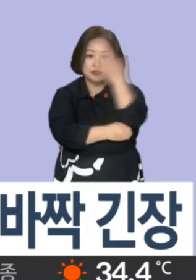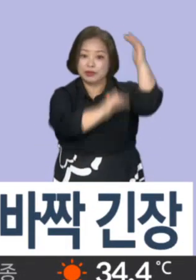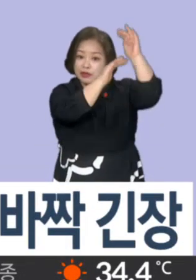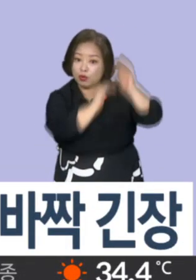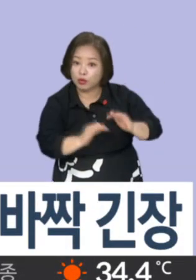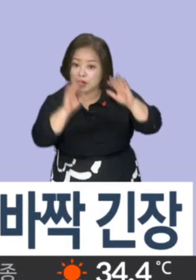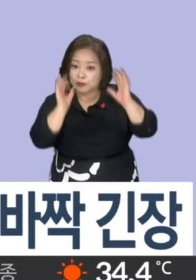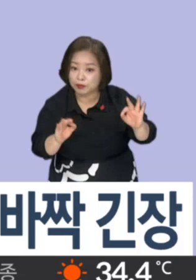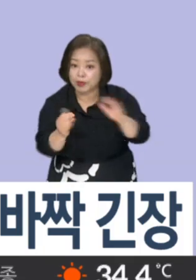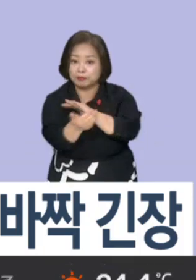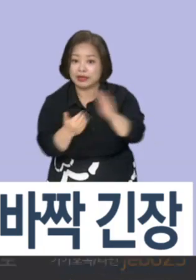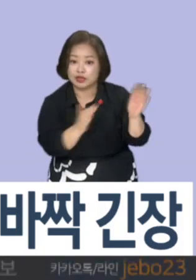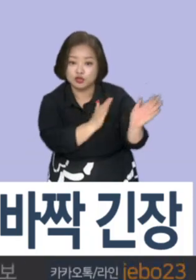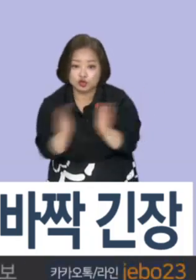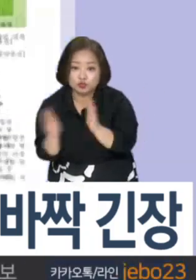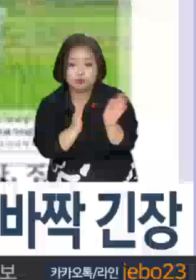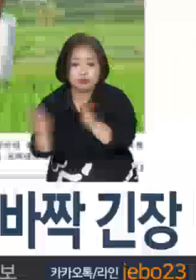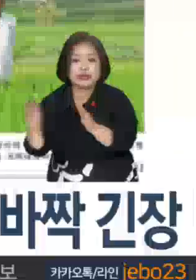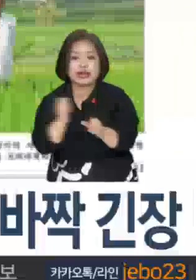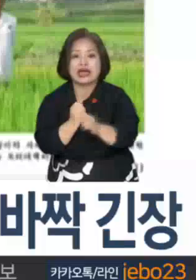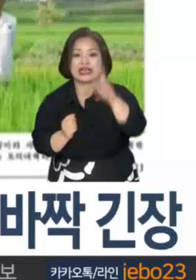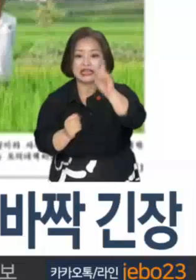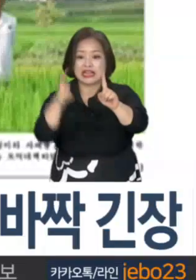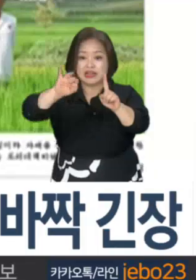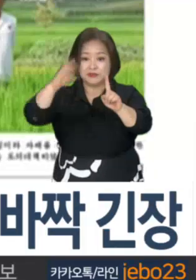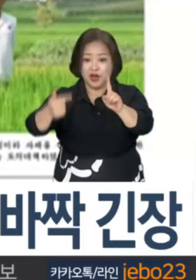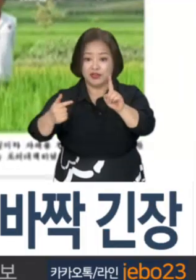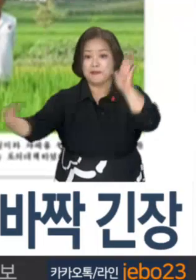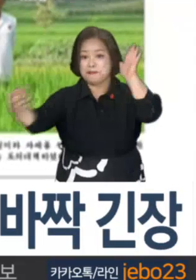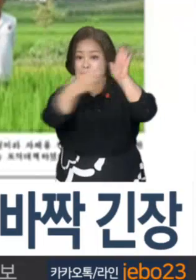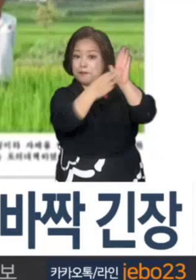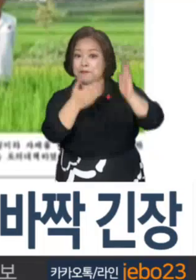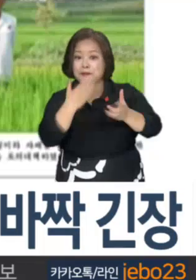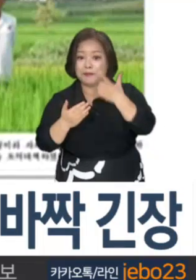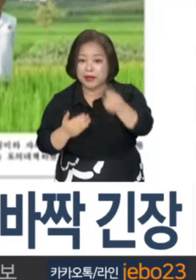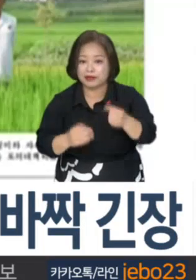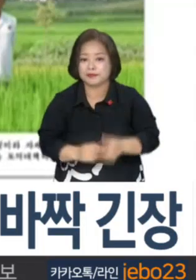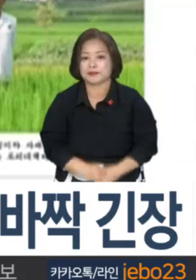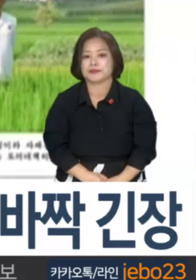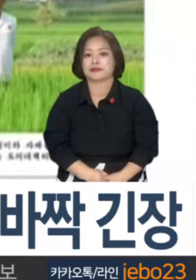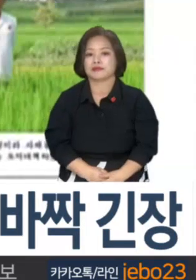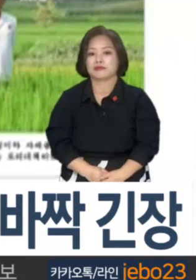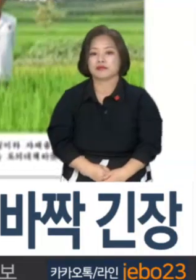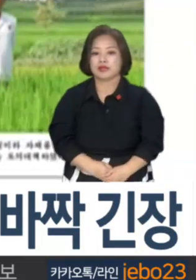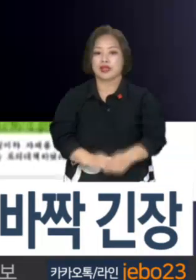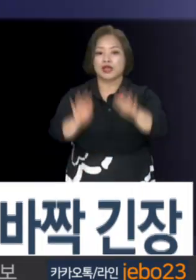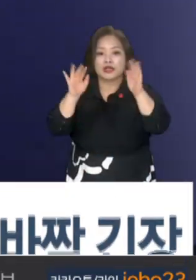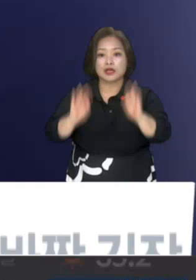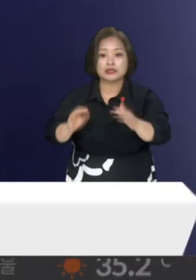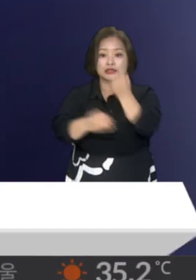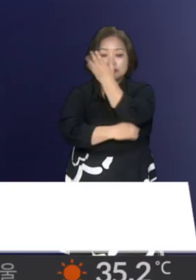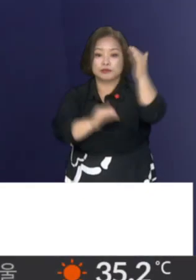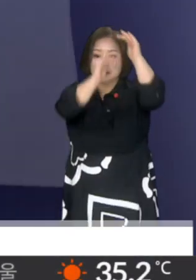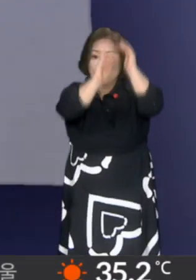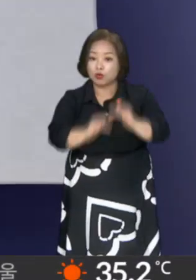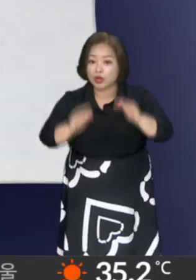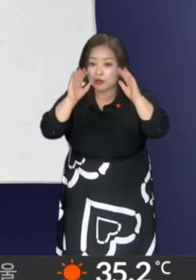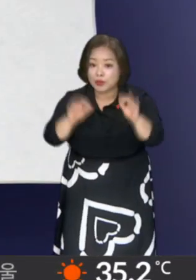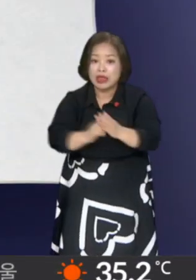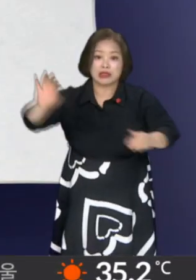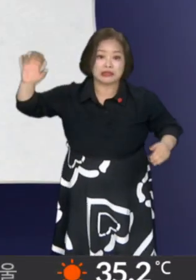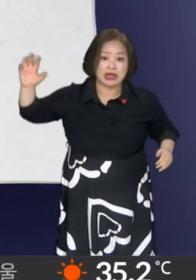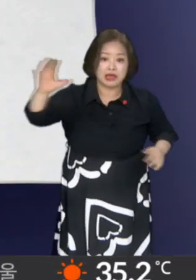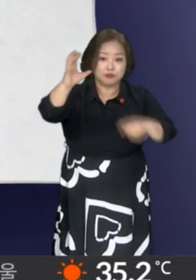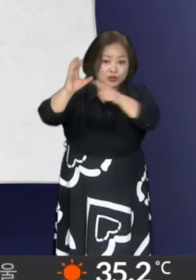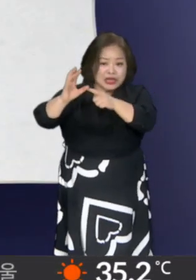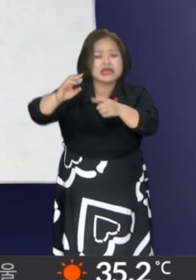대비를 강조하는 내용의 사설을 일면에 짓는 등 북한 당국도 바짝 긴장한 모습입니다 시무는 사설에서 태풍을